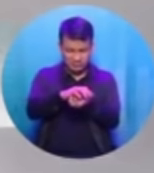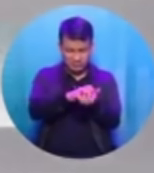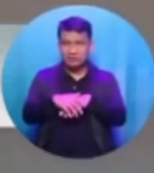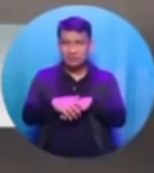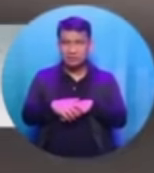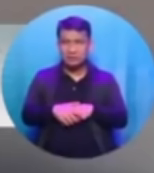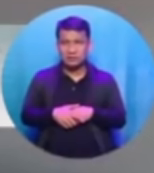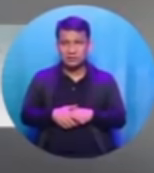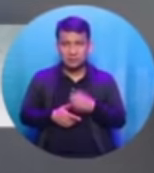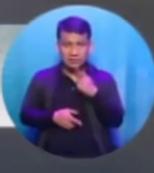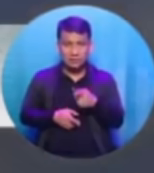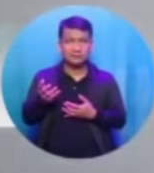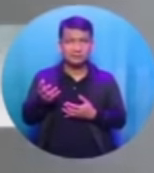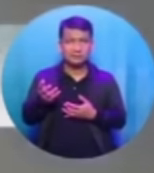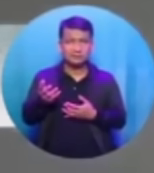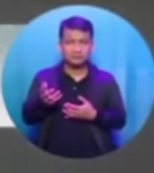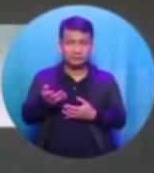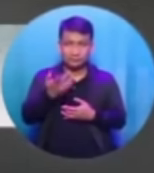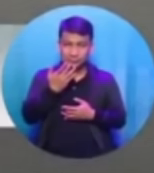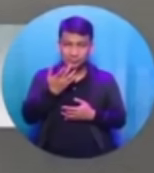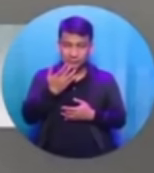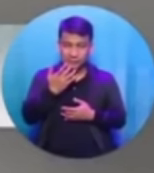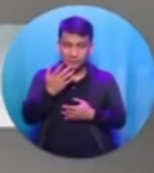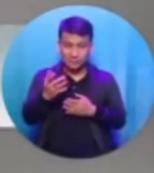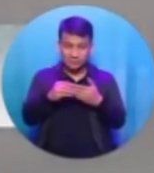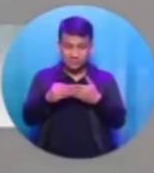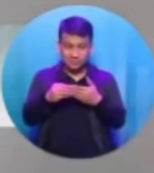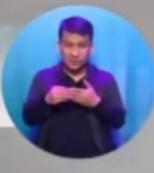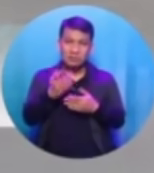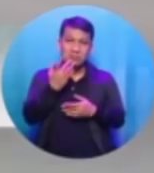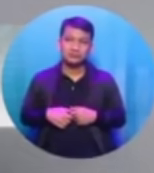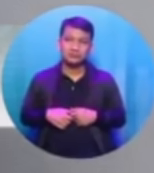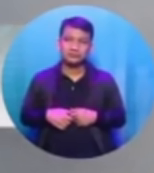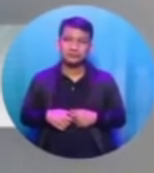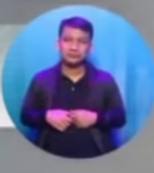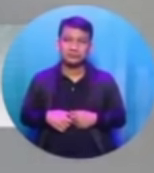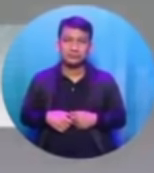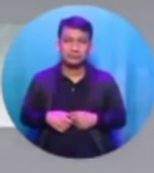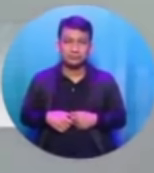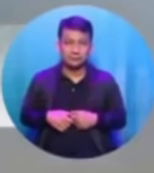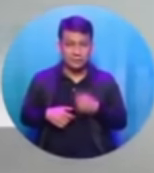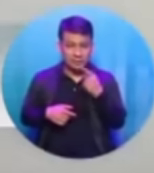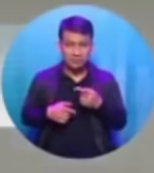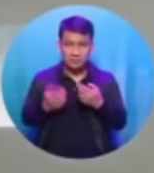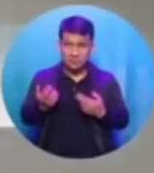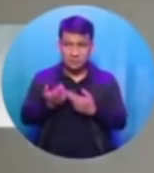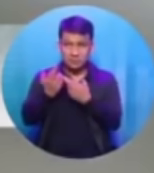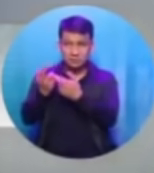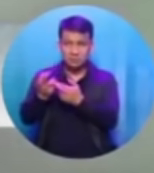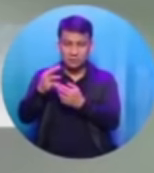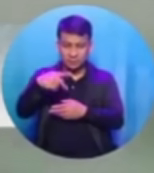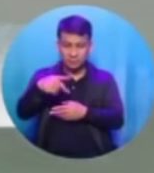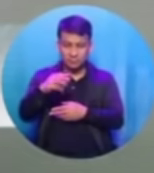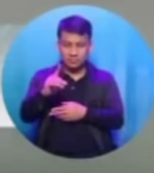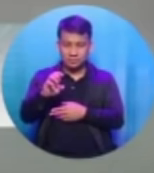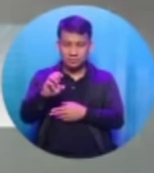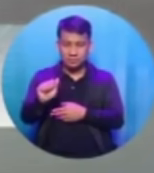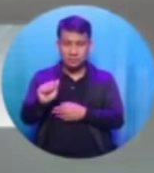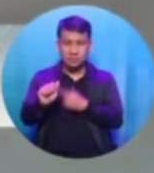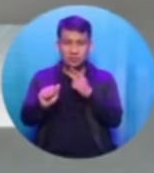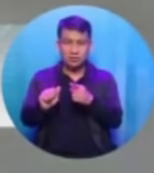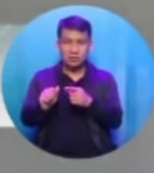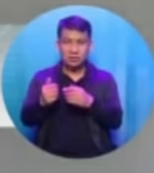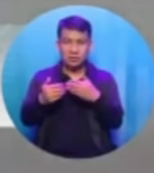halo dyan? Talagang mga ano yan? Plastic? Po, mga plastic po. Gayon pa man, siguro i-refer din natin sa PDEA. Delikado